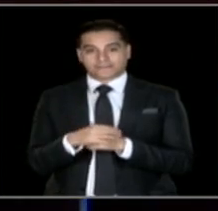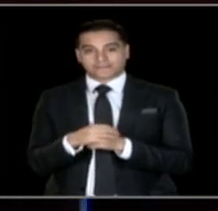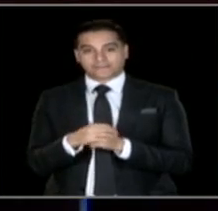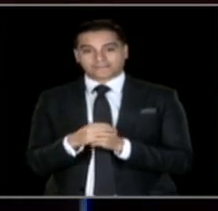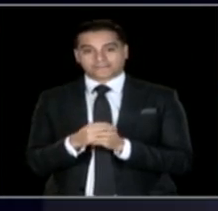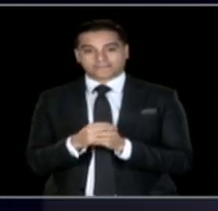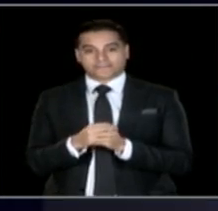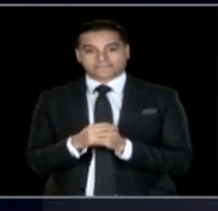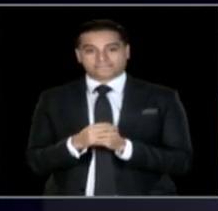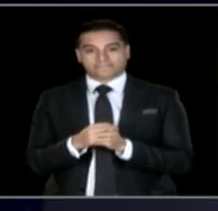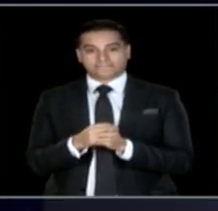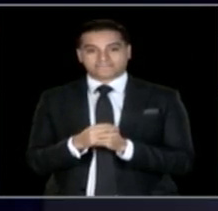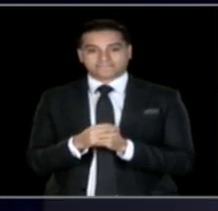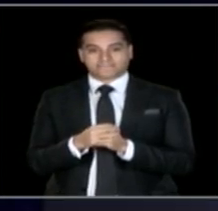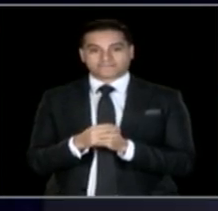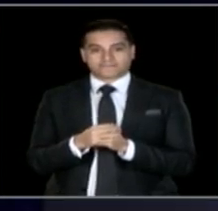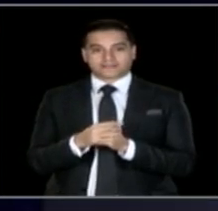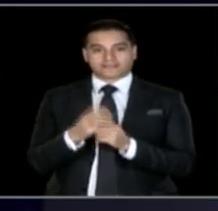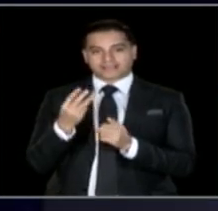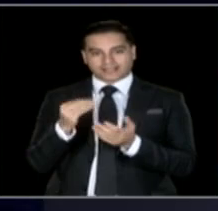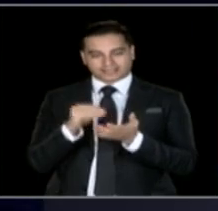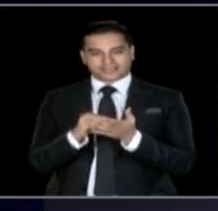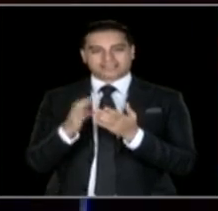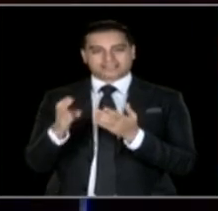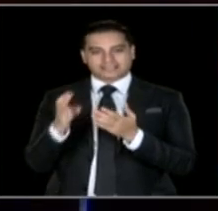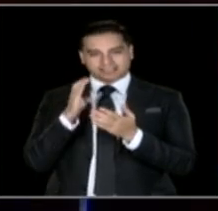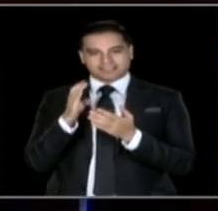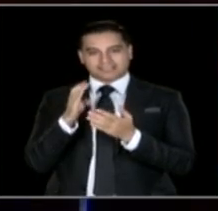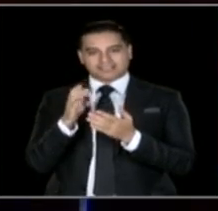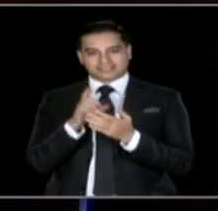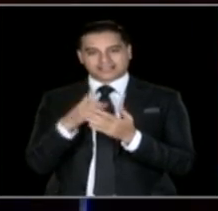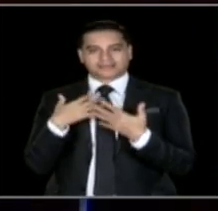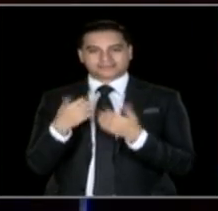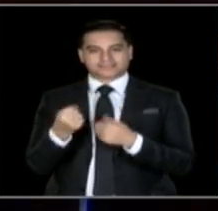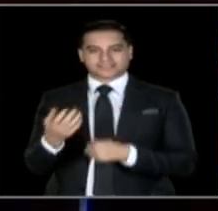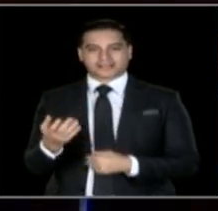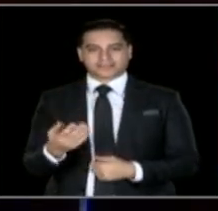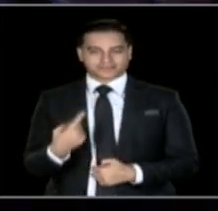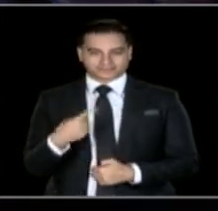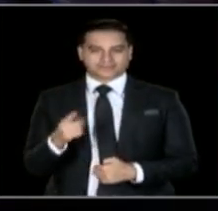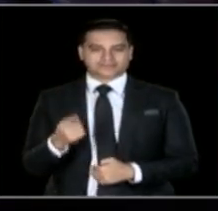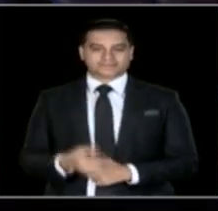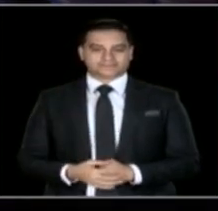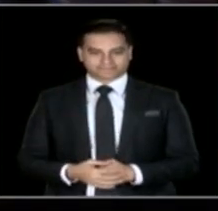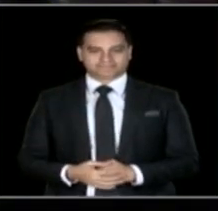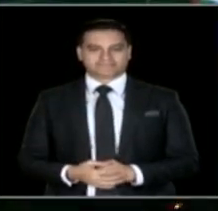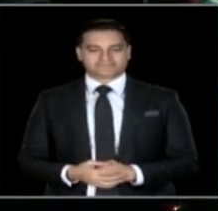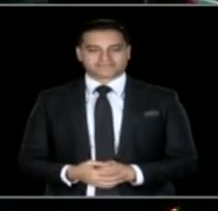قومي الحضارة. يا منتصر 30 نقطة، الحمد لله على السلامة. إجابة صحيحة.